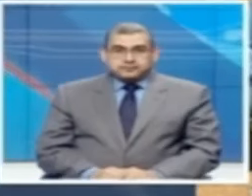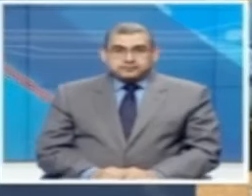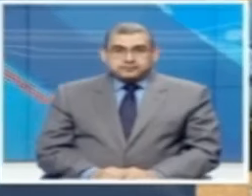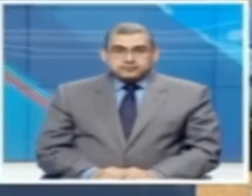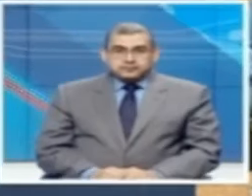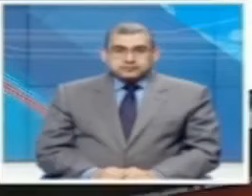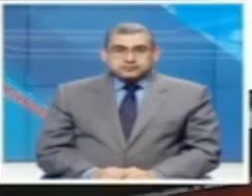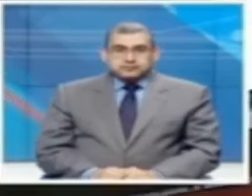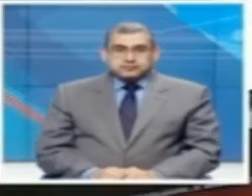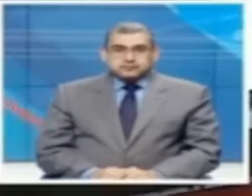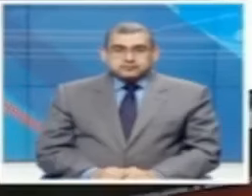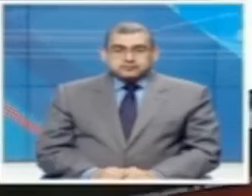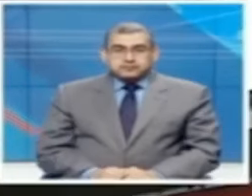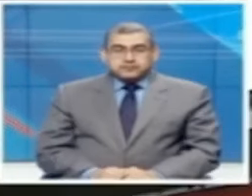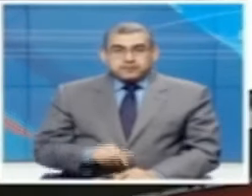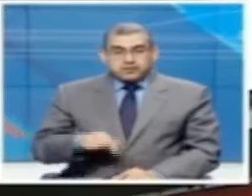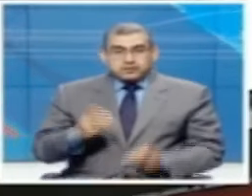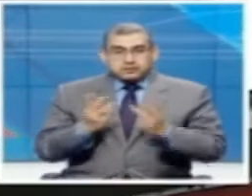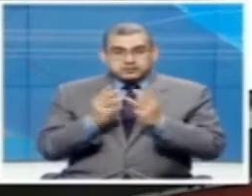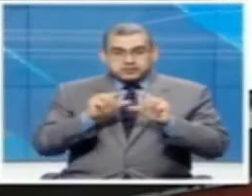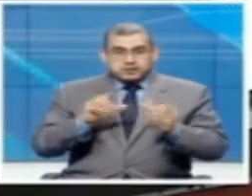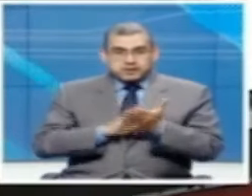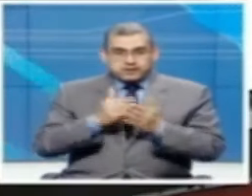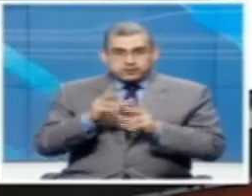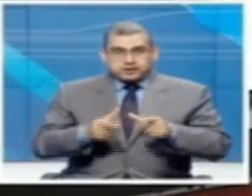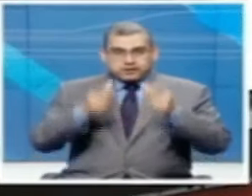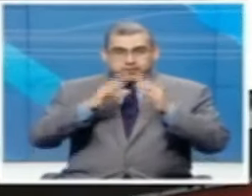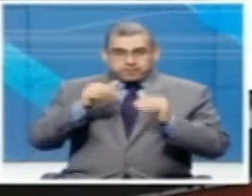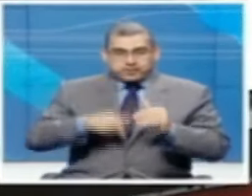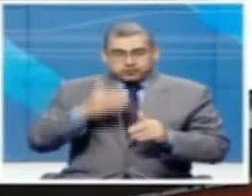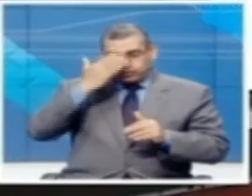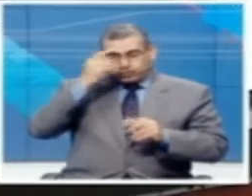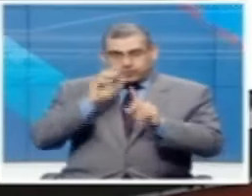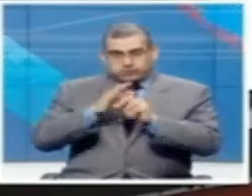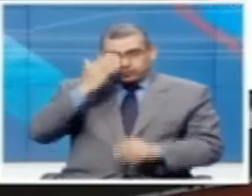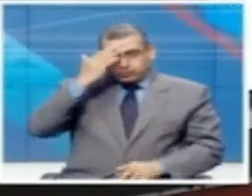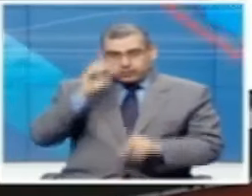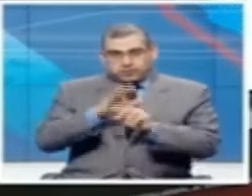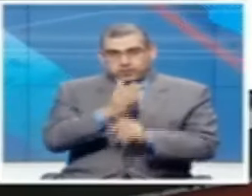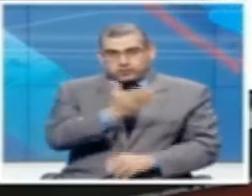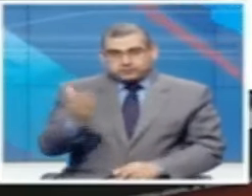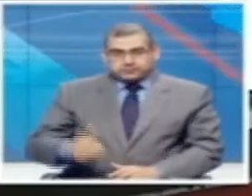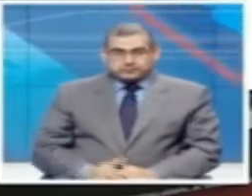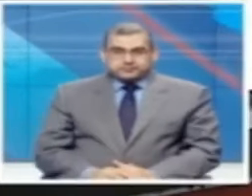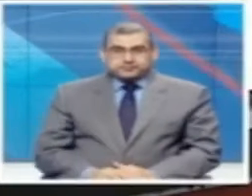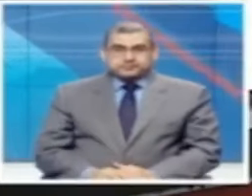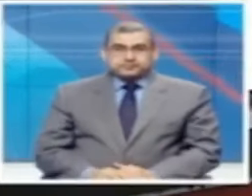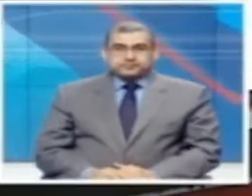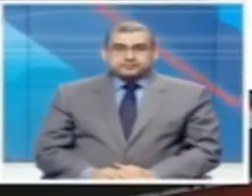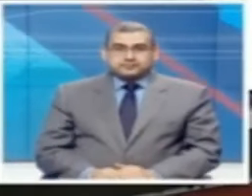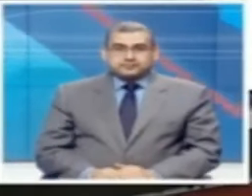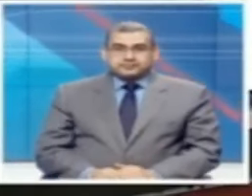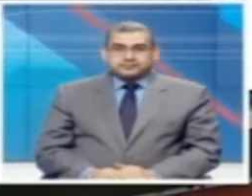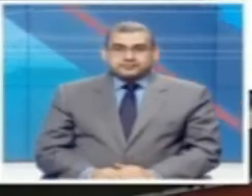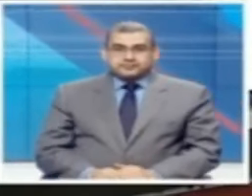رمضان وزوروا موقعنا الالكتروني ماسب ايجي شكرا المتابعه في امان